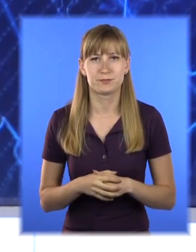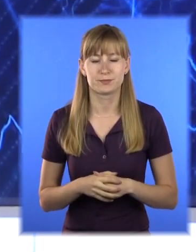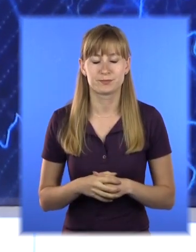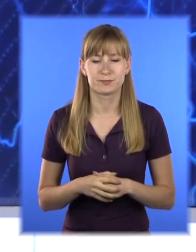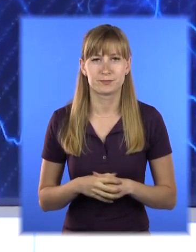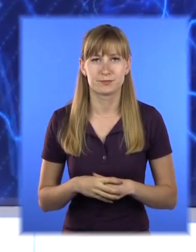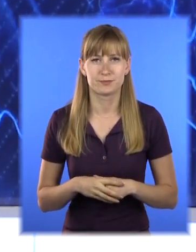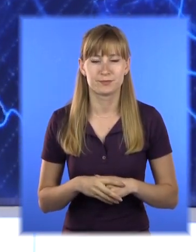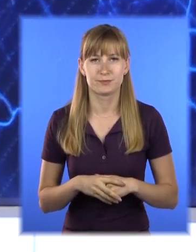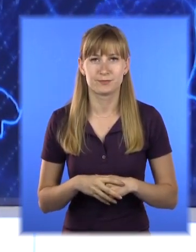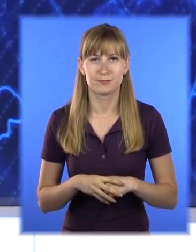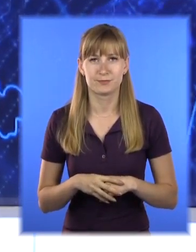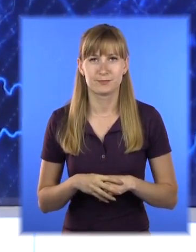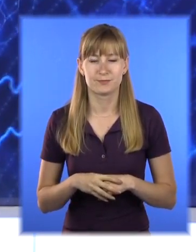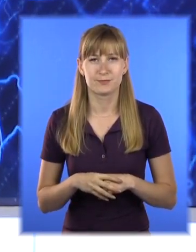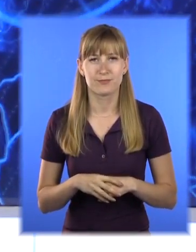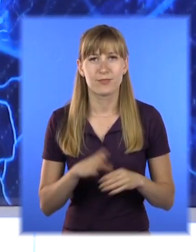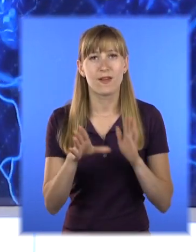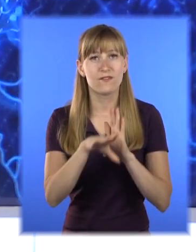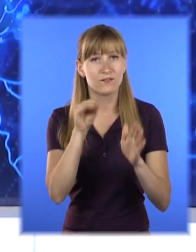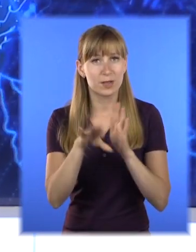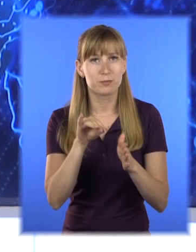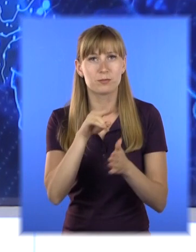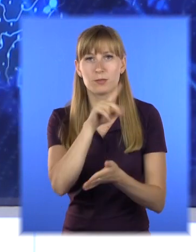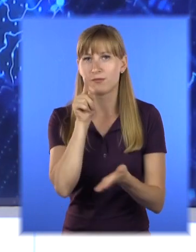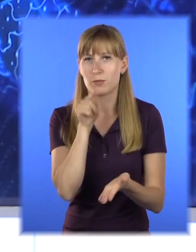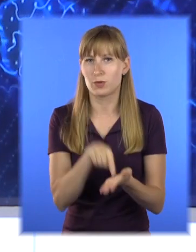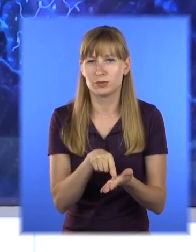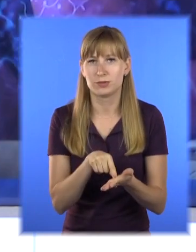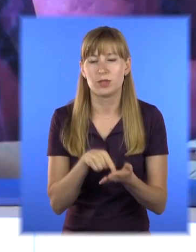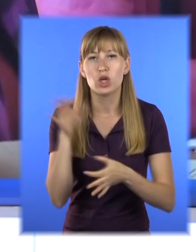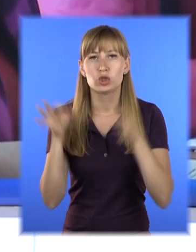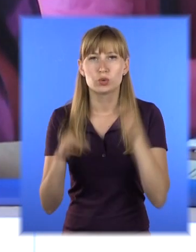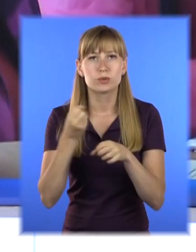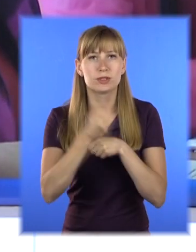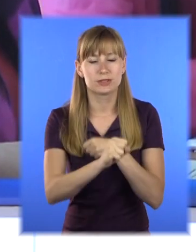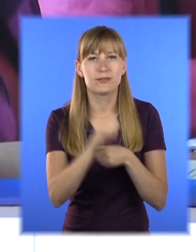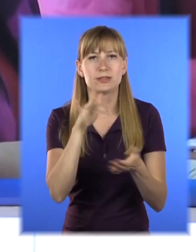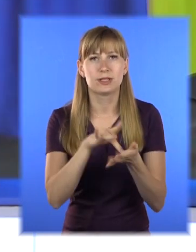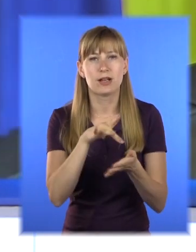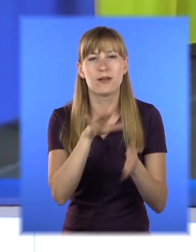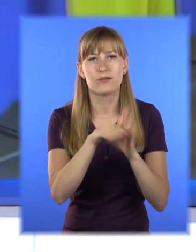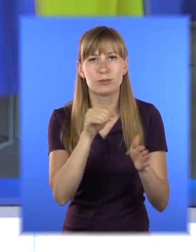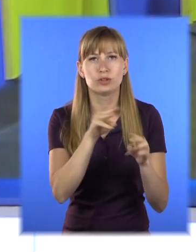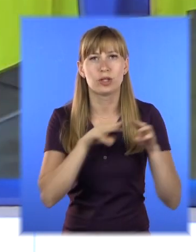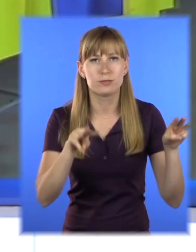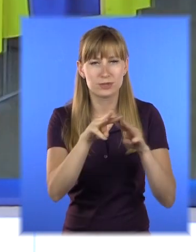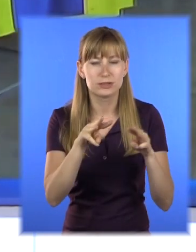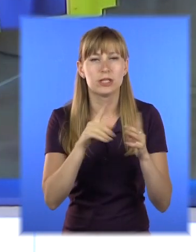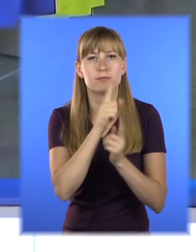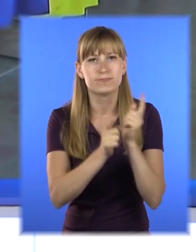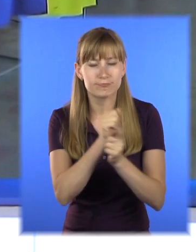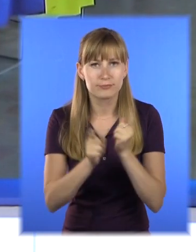студії працює Наталя Болдинська. Вибори під питанням. Суд зобов'язав ЦВК провести пережеребкування партії